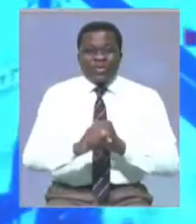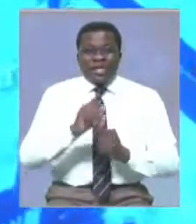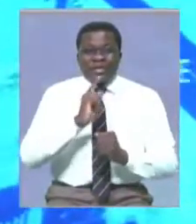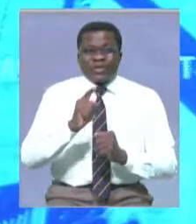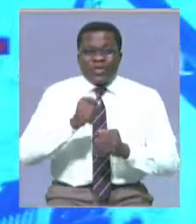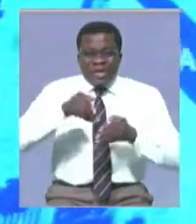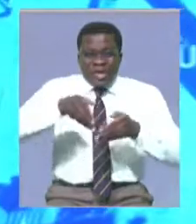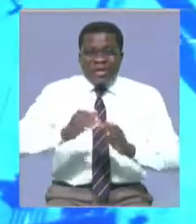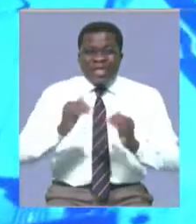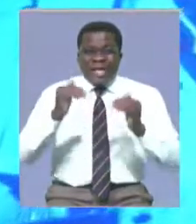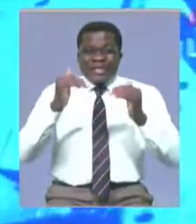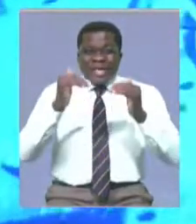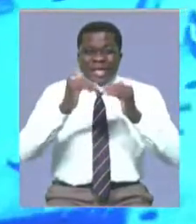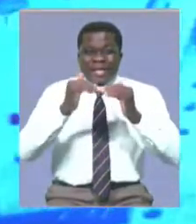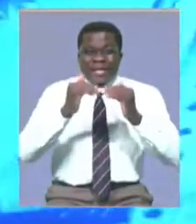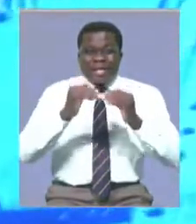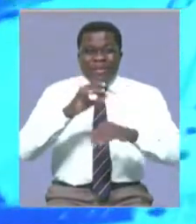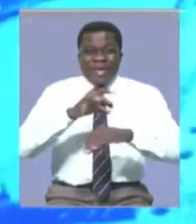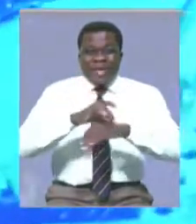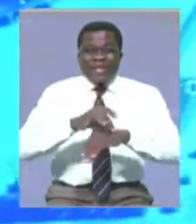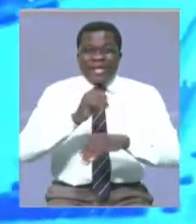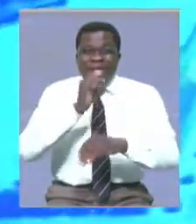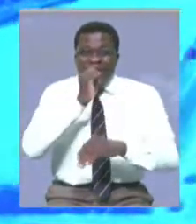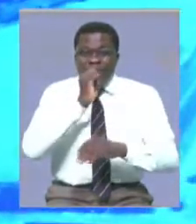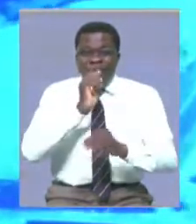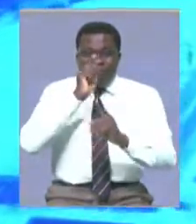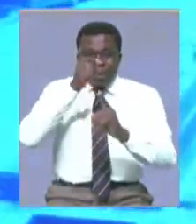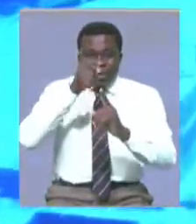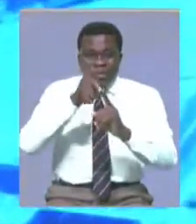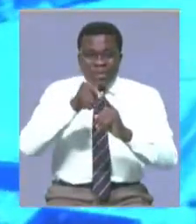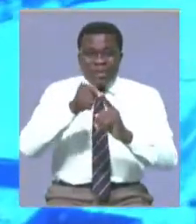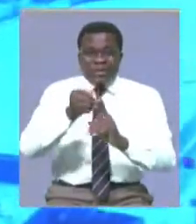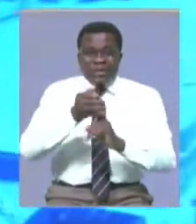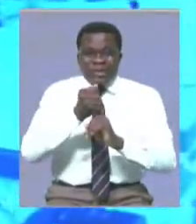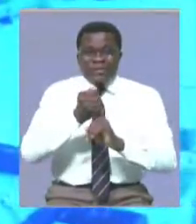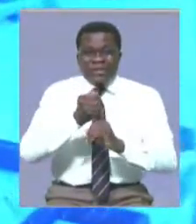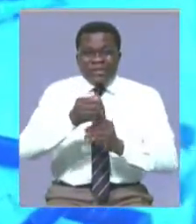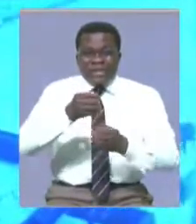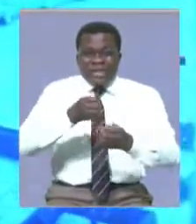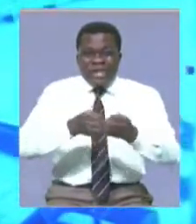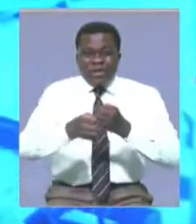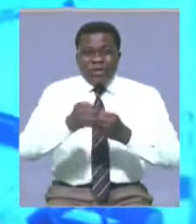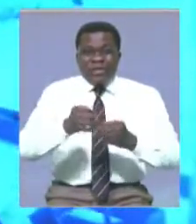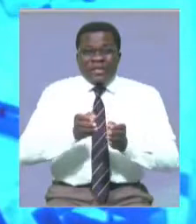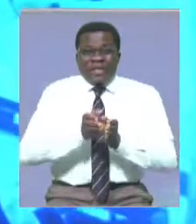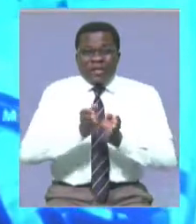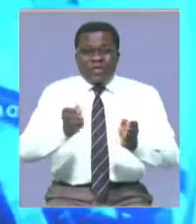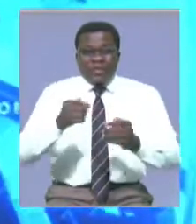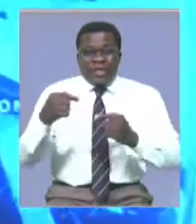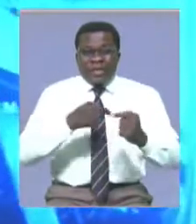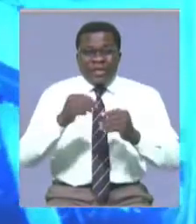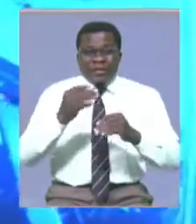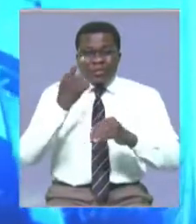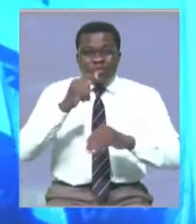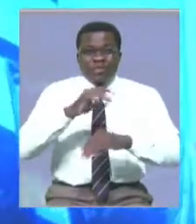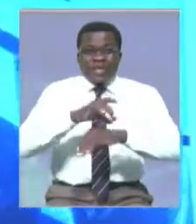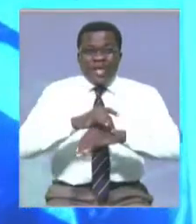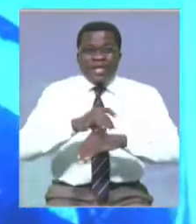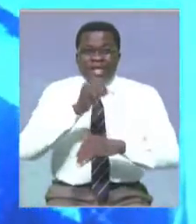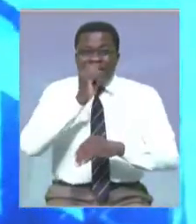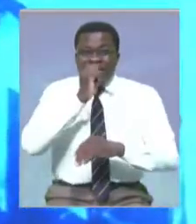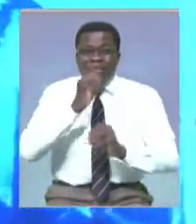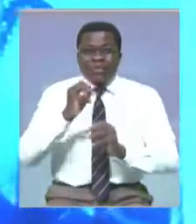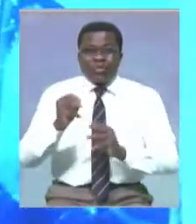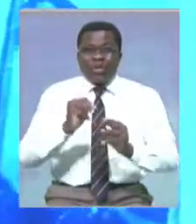un accès équitable à la terre et l'eau, un objectif que s'est fixé la convergence globale des luttes pour la terre et l'eau,